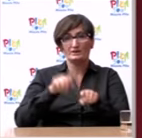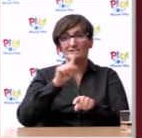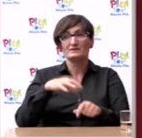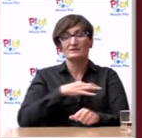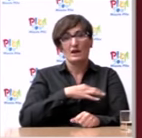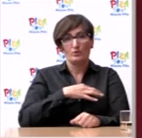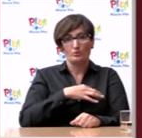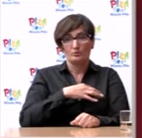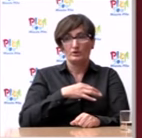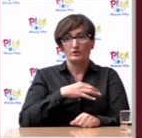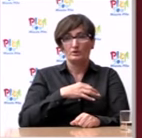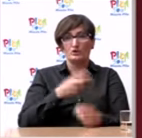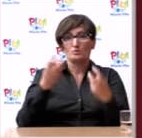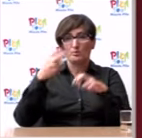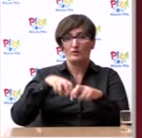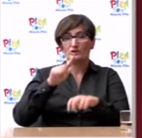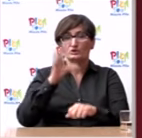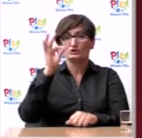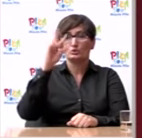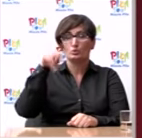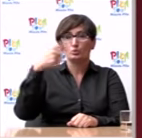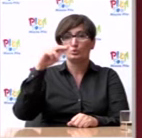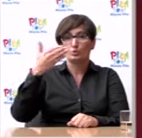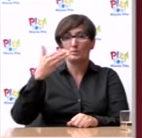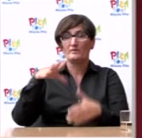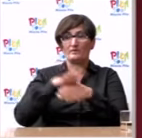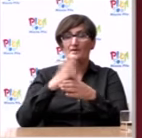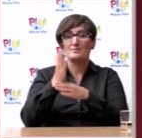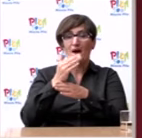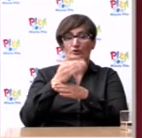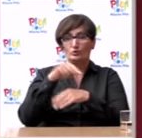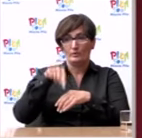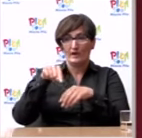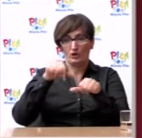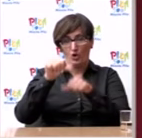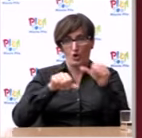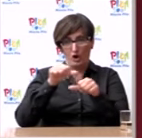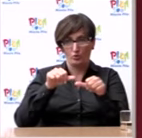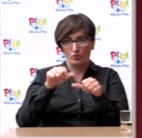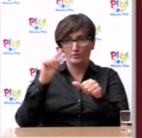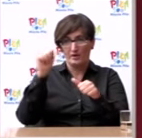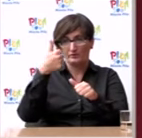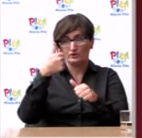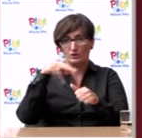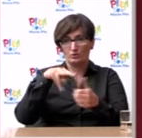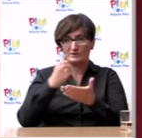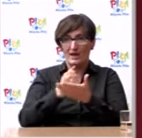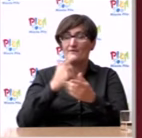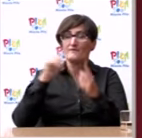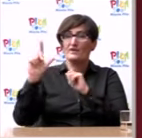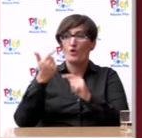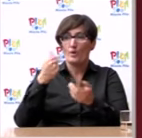w studium uchwalonym w marcu tego roku. Pierwsza uchwała dotyczy wywołania